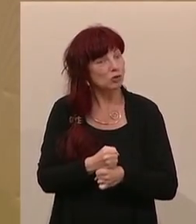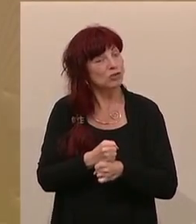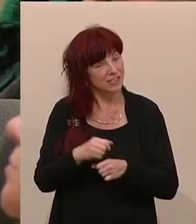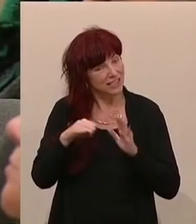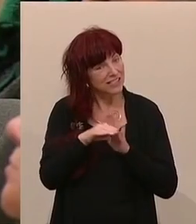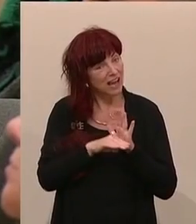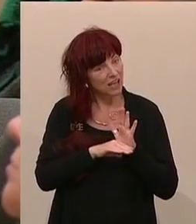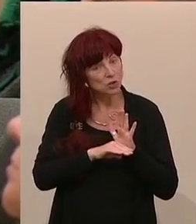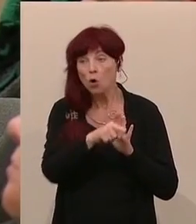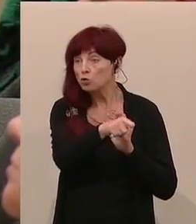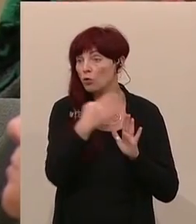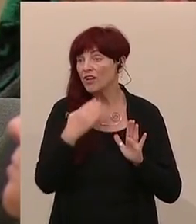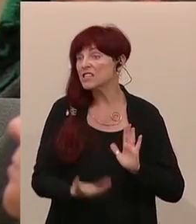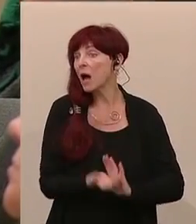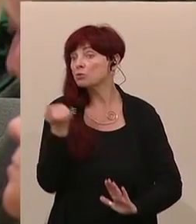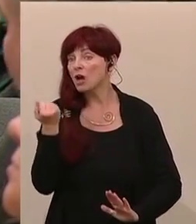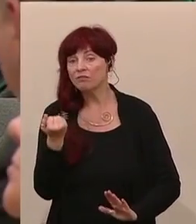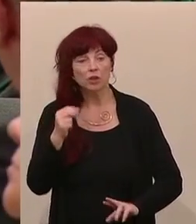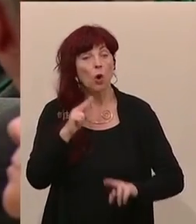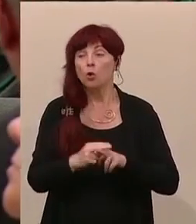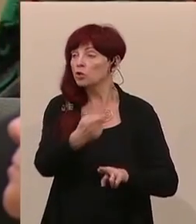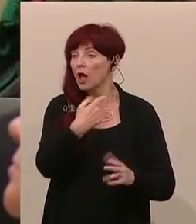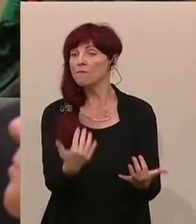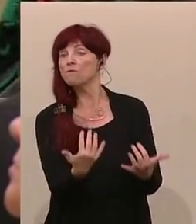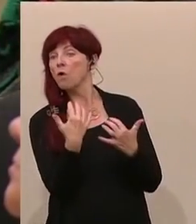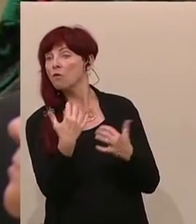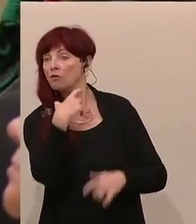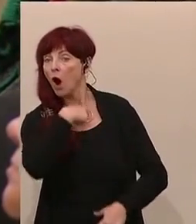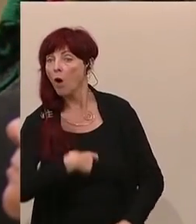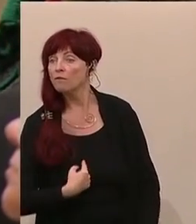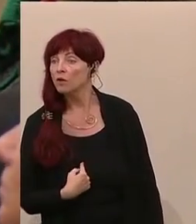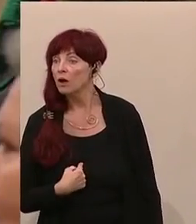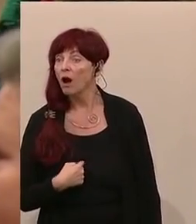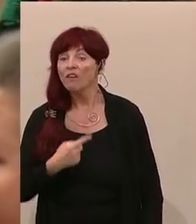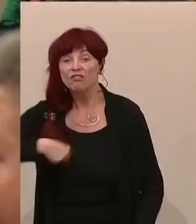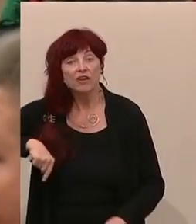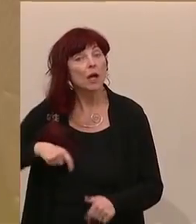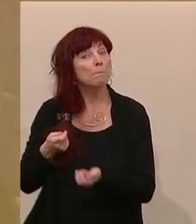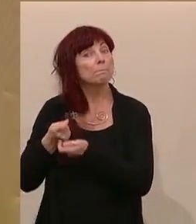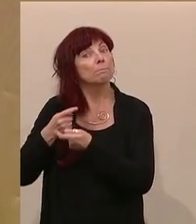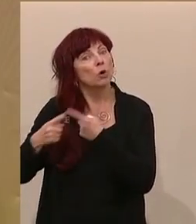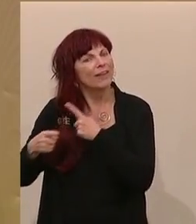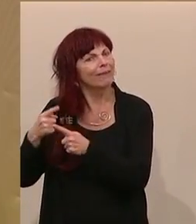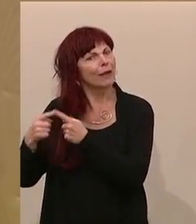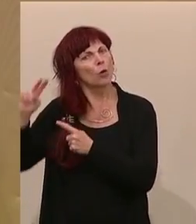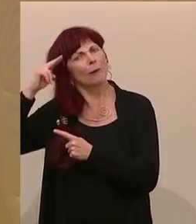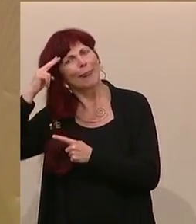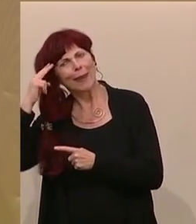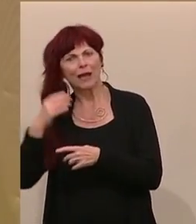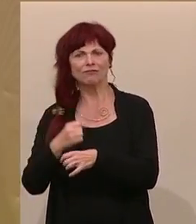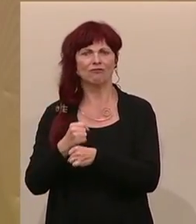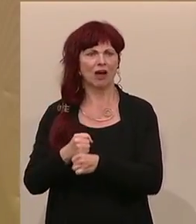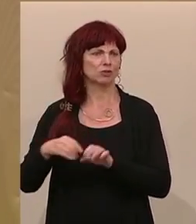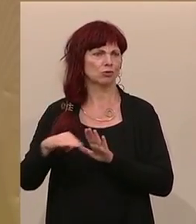und uns werfen Sie vor, wenn wir als Politiker über Verfassungsbestimmungen nachdenken. Meine sehr geehrten Damen und Herren,